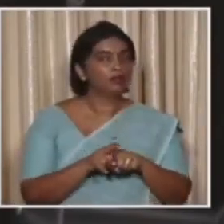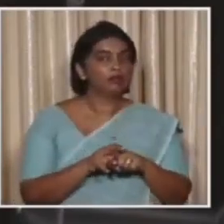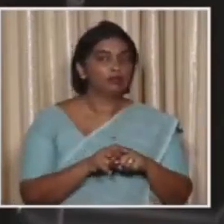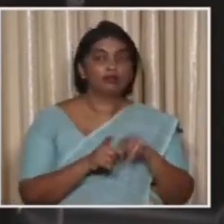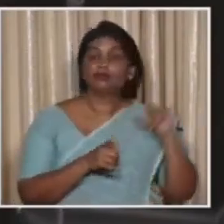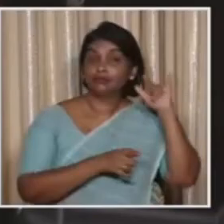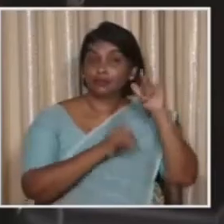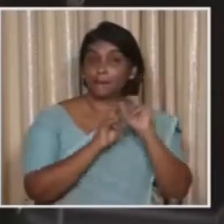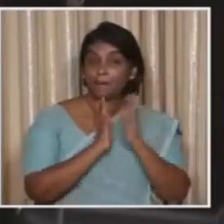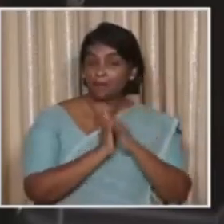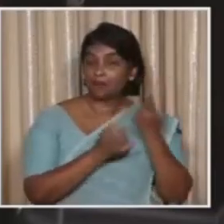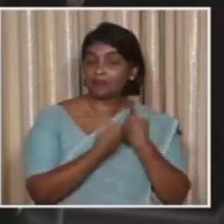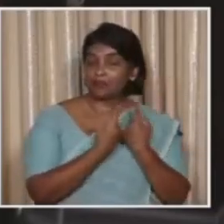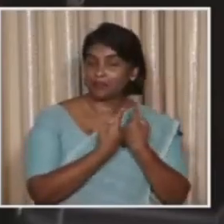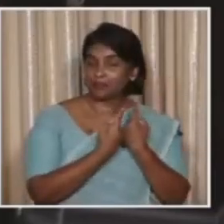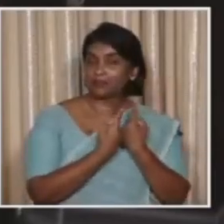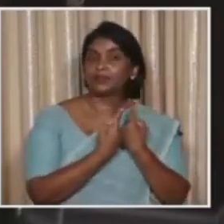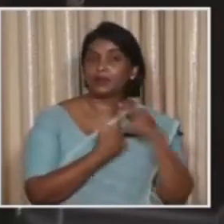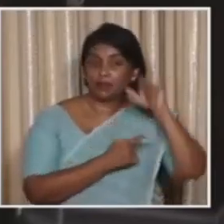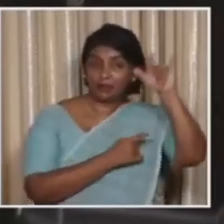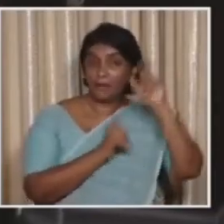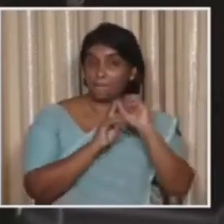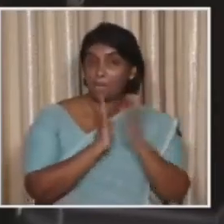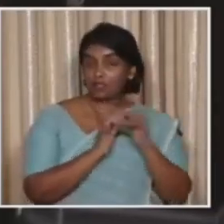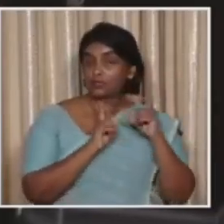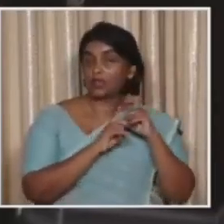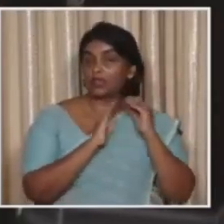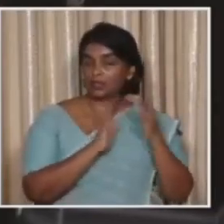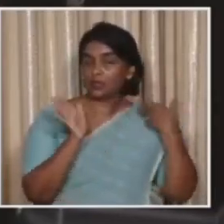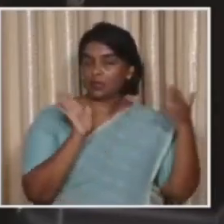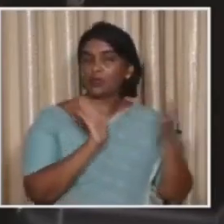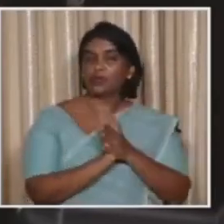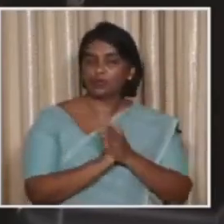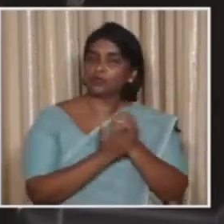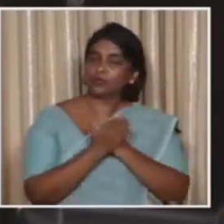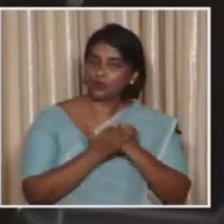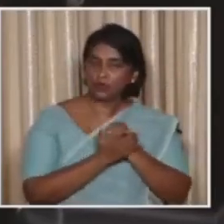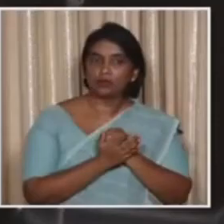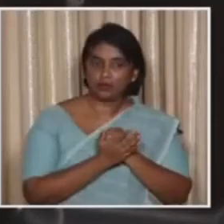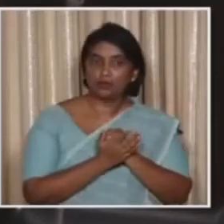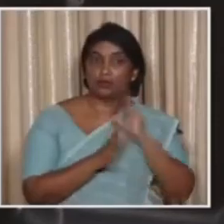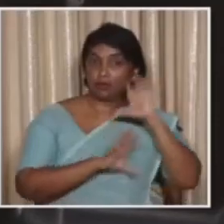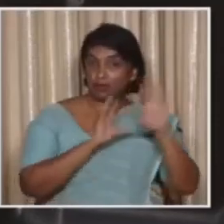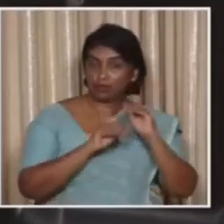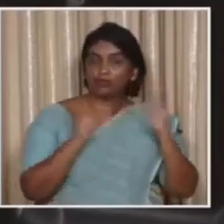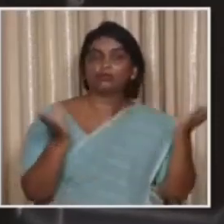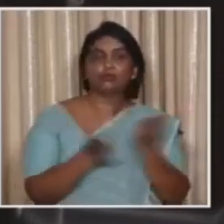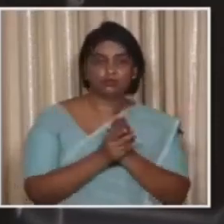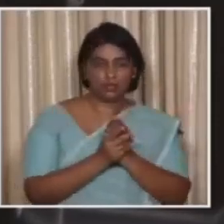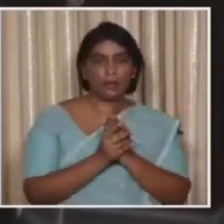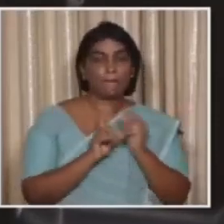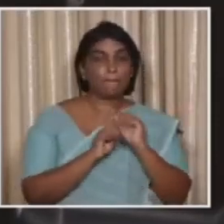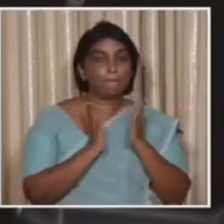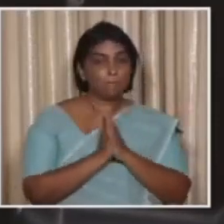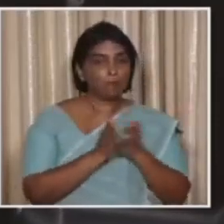එක හරහා ඉමිග්‍රේෂන් මේ ආගමන විගමන දෙපාර්තමේන්තුවක එකතු වෙලා සියලු දෙනාගේ බයෝමැට්‍රික්ස් එක්ක මේ අයව පාස්පෝර්ට්